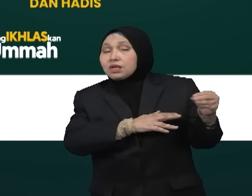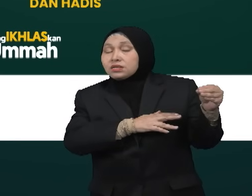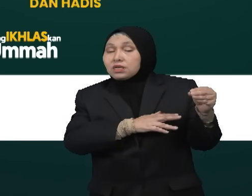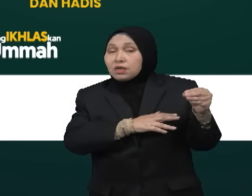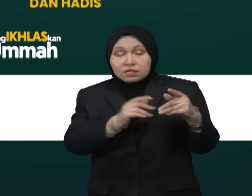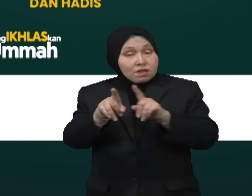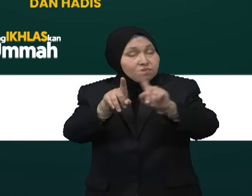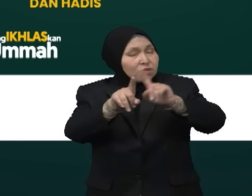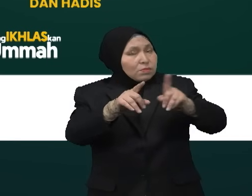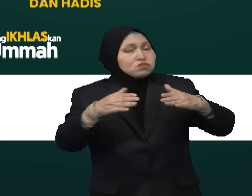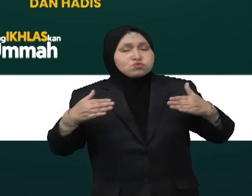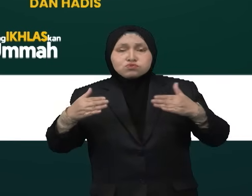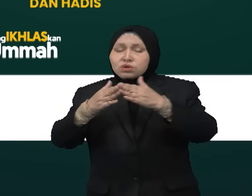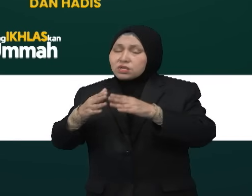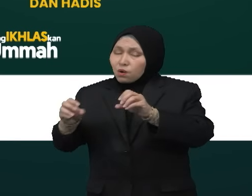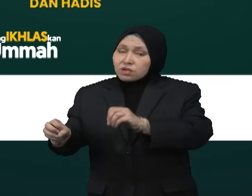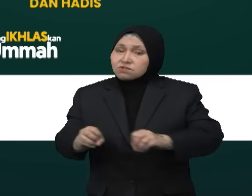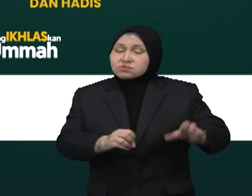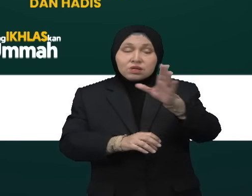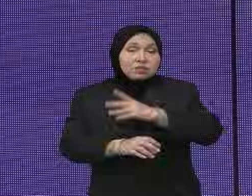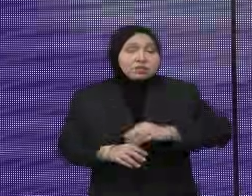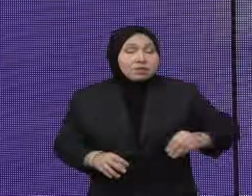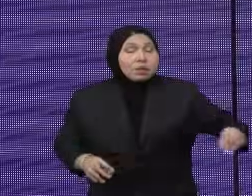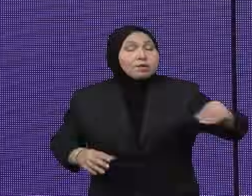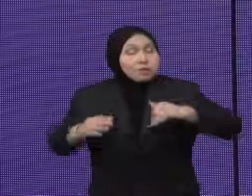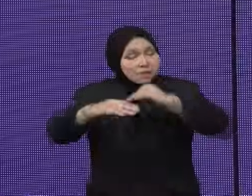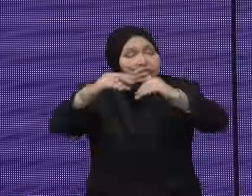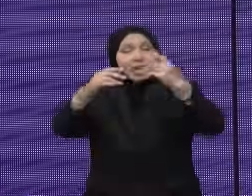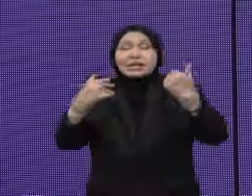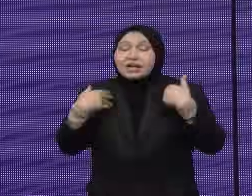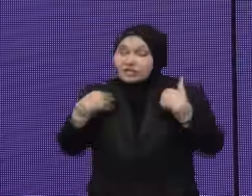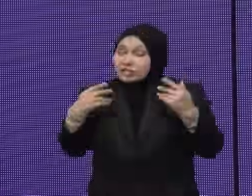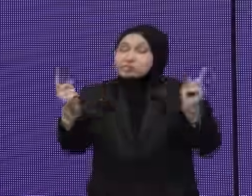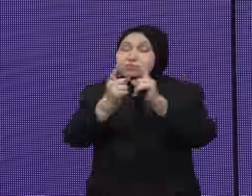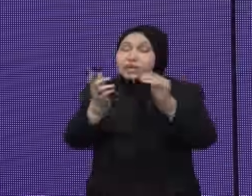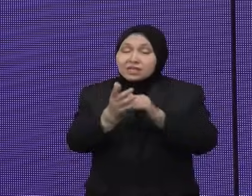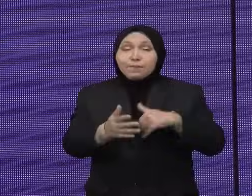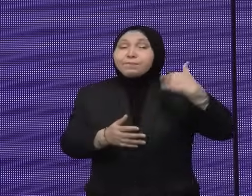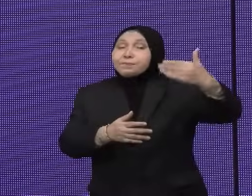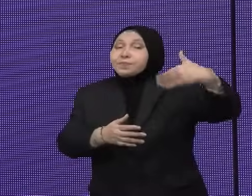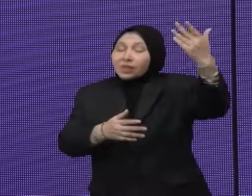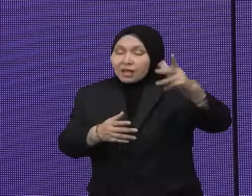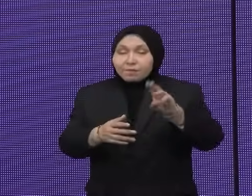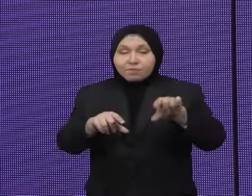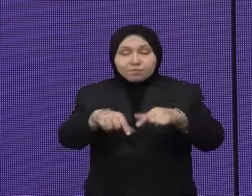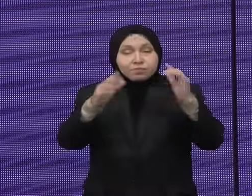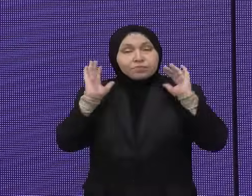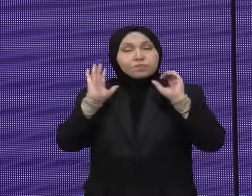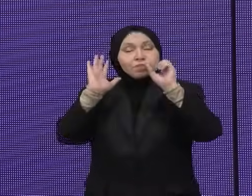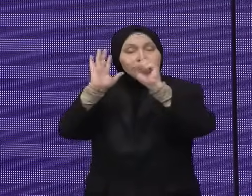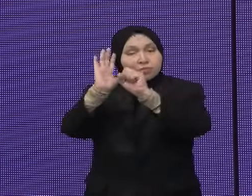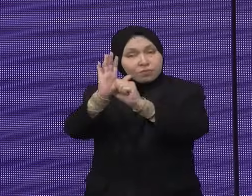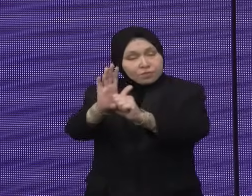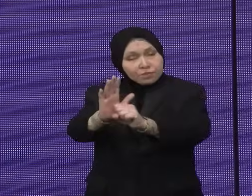di pelbagai sudut di organisasi dan bangunan yang ada, insyaAllah. Kita bertemu lagi dalam siri akan datang, Al-Quran Time, Al-Quran